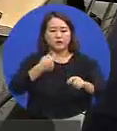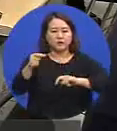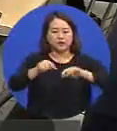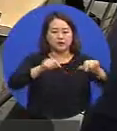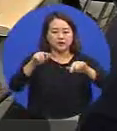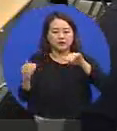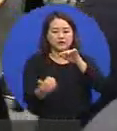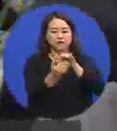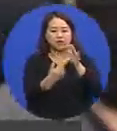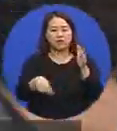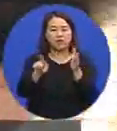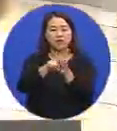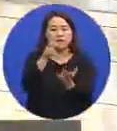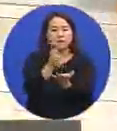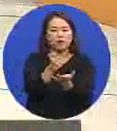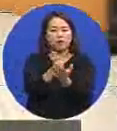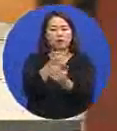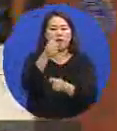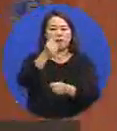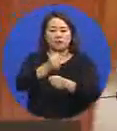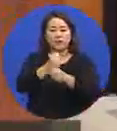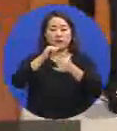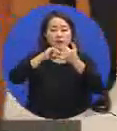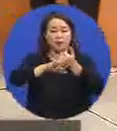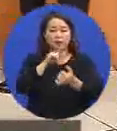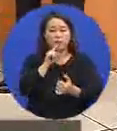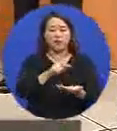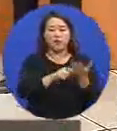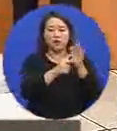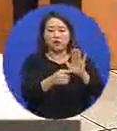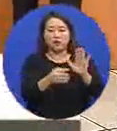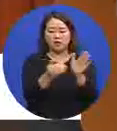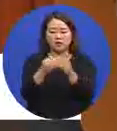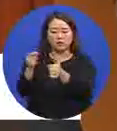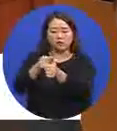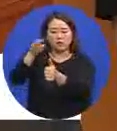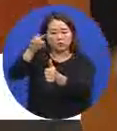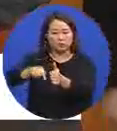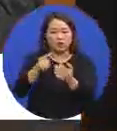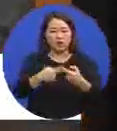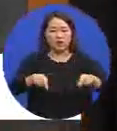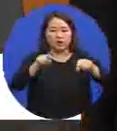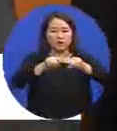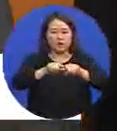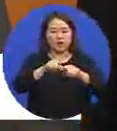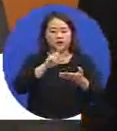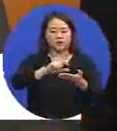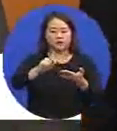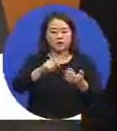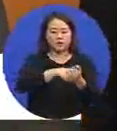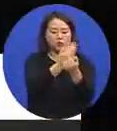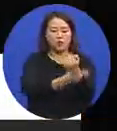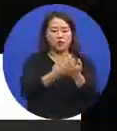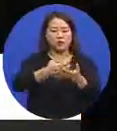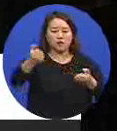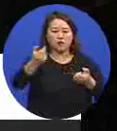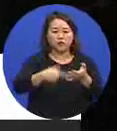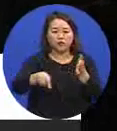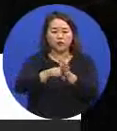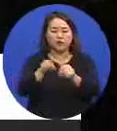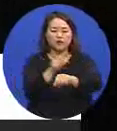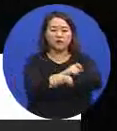밝혔습니다. 교육부와 공동으로 유초 중등교육의 지방분권에 관한 특별법을 제정하고 관련